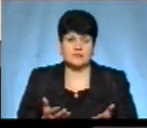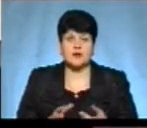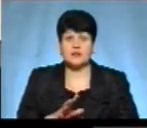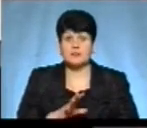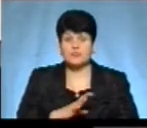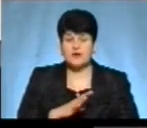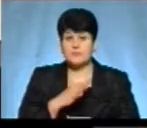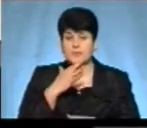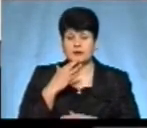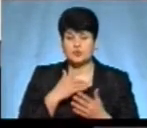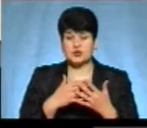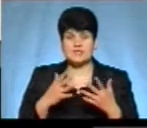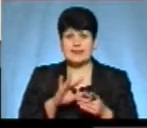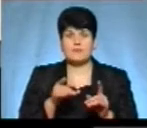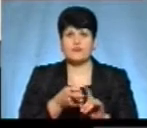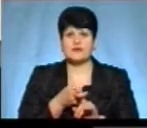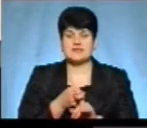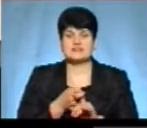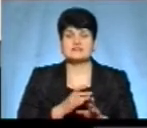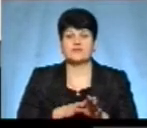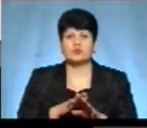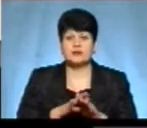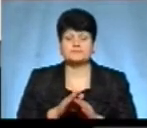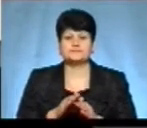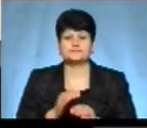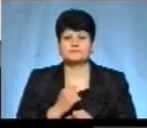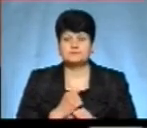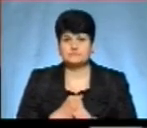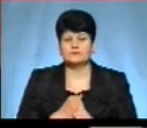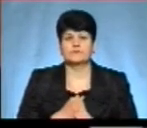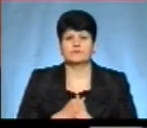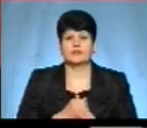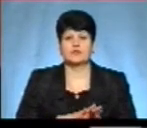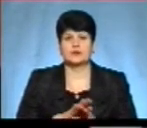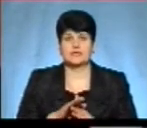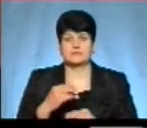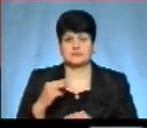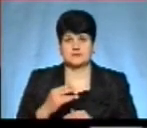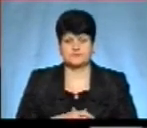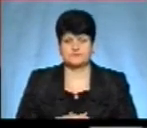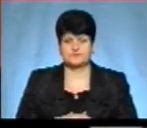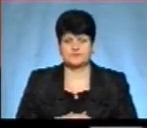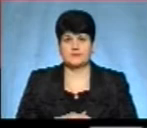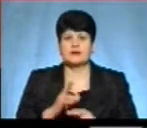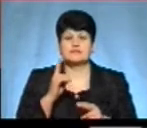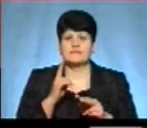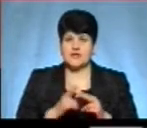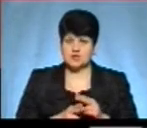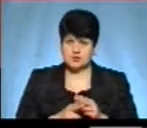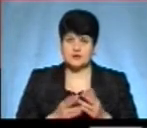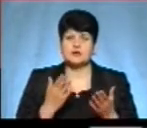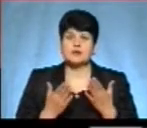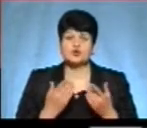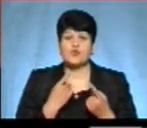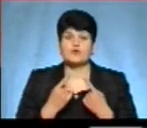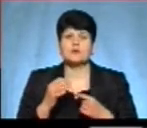багато є речей, які не пов'язані безпосередньо з виконанням функцій повноважень кандидата в президенти. І на завершення, от якщо говорити